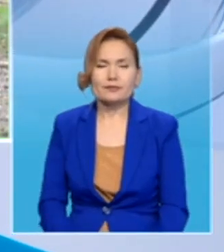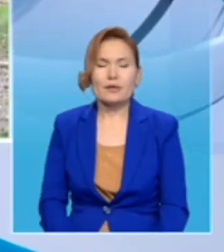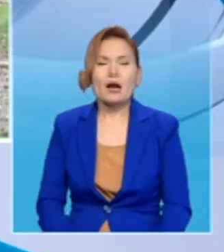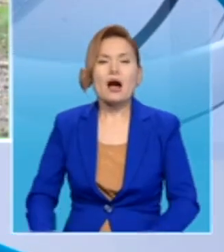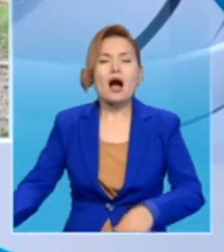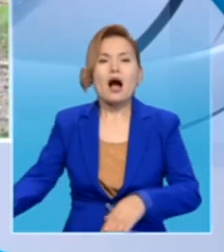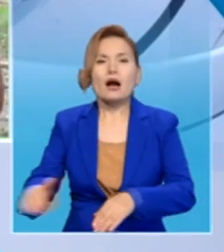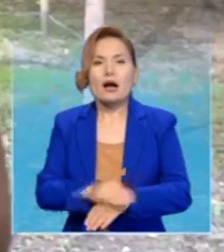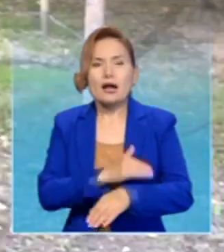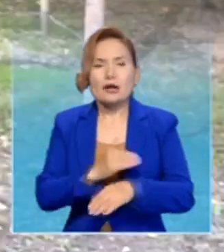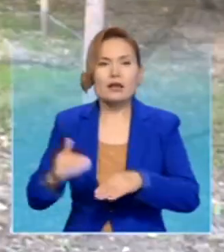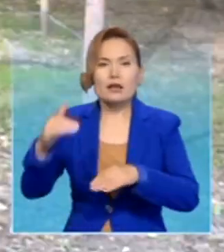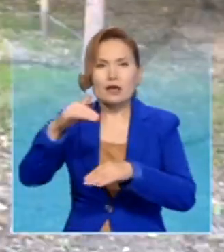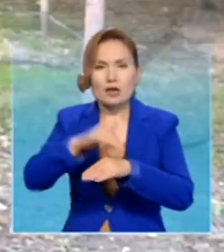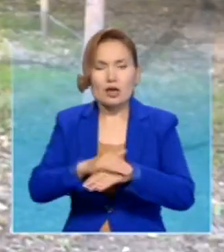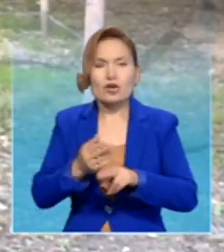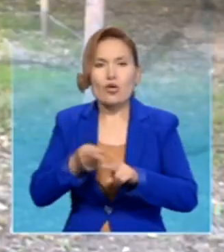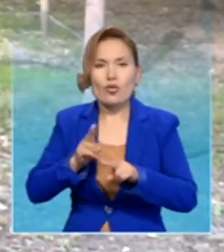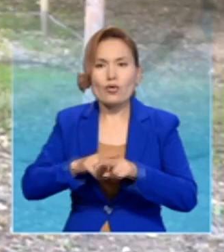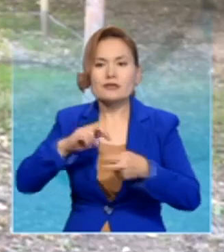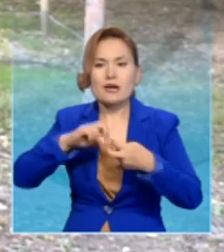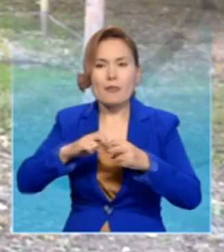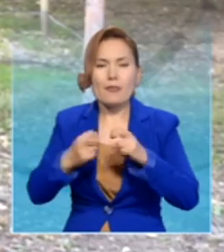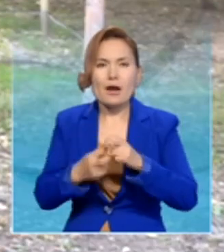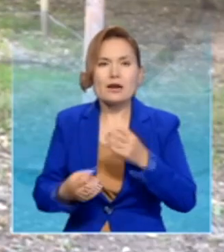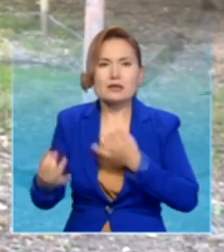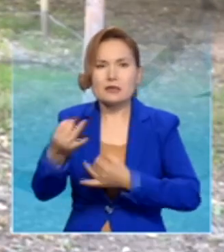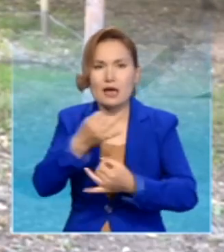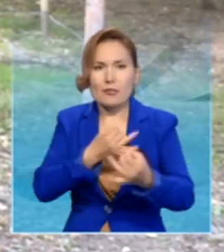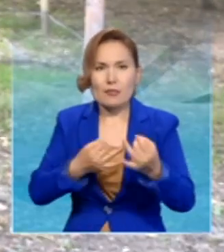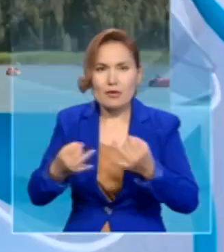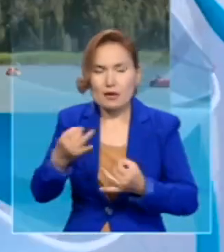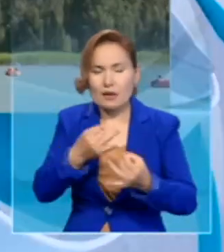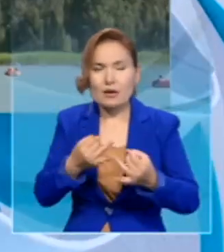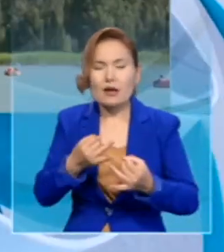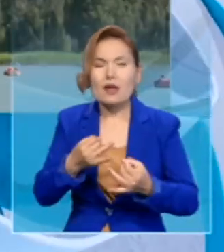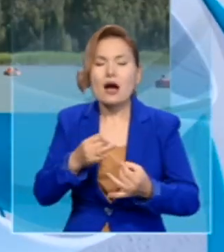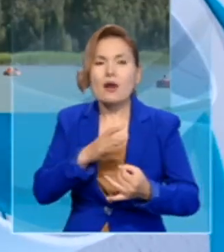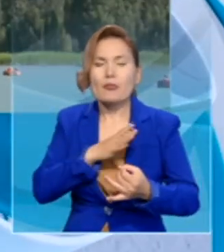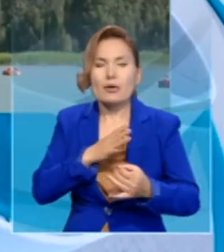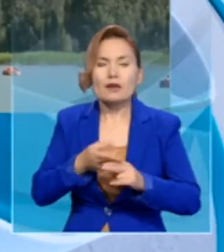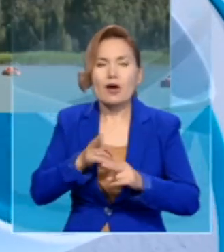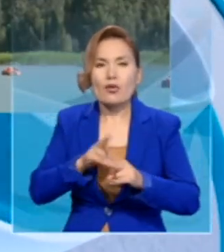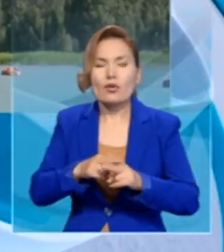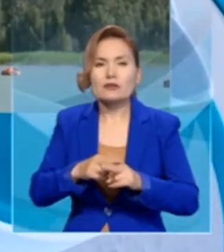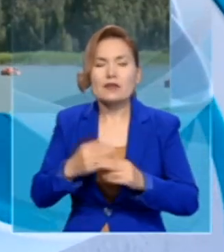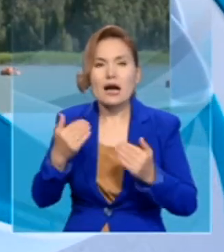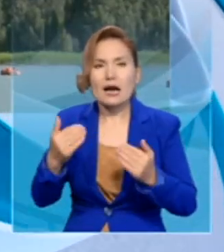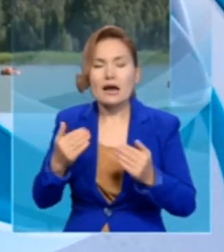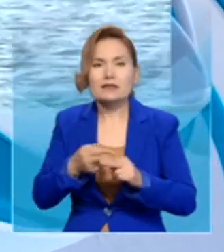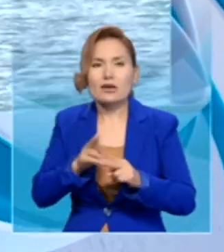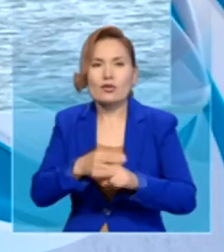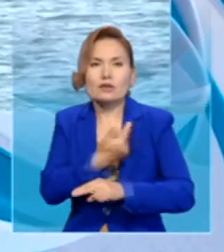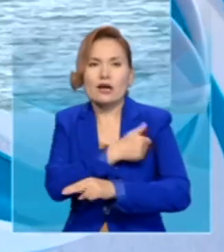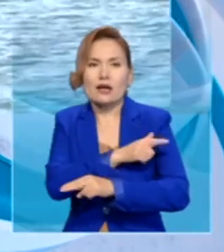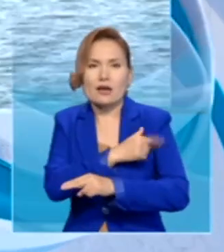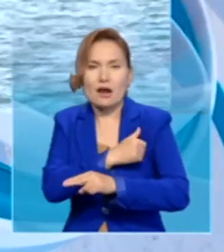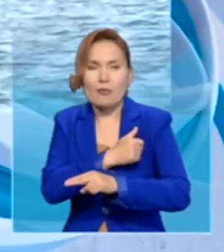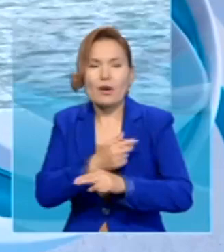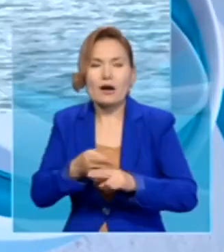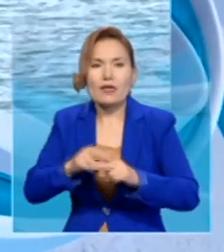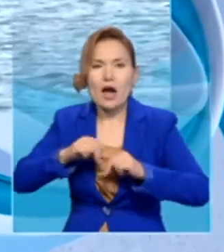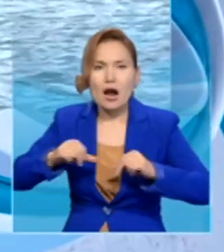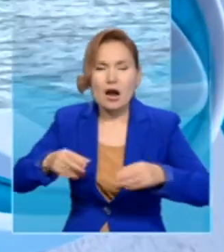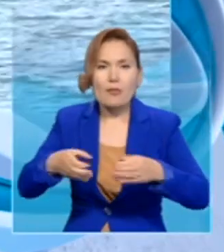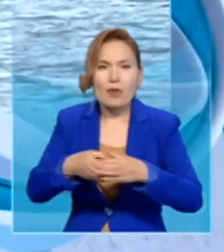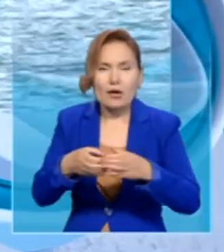Қайырлы кеш, Ләйлә. Бүгін осы мәселені талқылау үшін төтенше жағдайлар департаменті санитар дәрігерлермен бірлесе жиын өткізді. Нәтижесінде